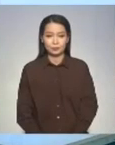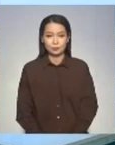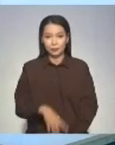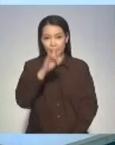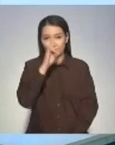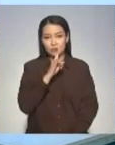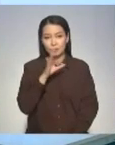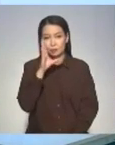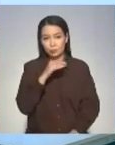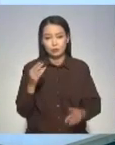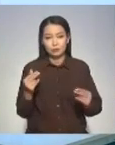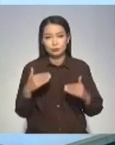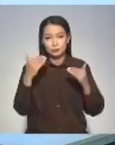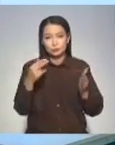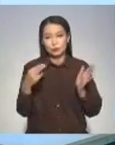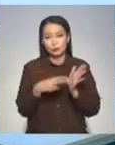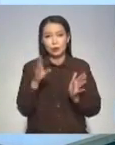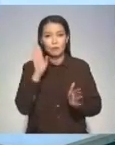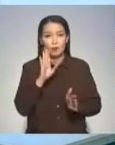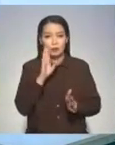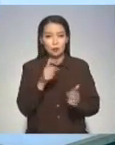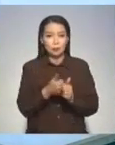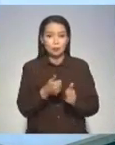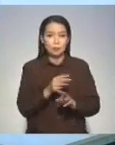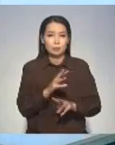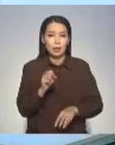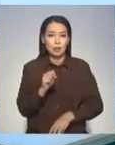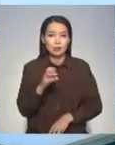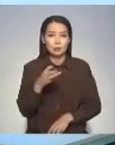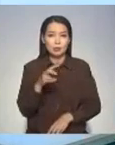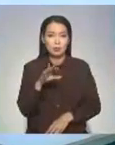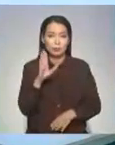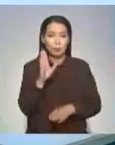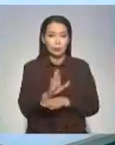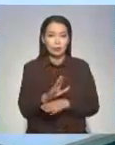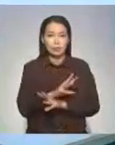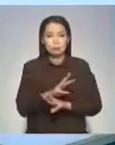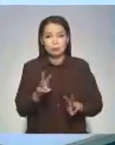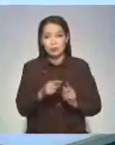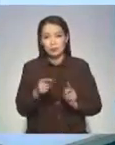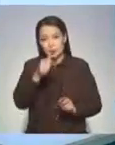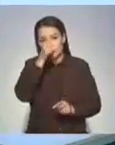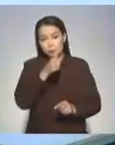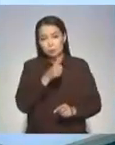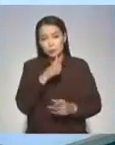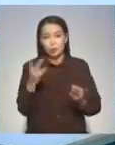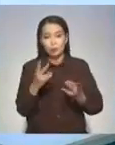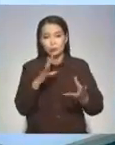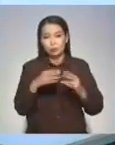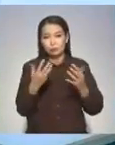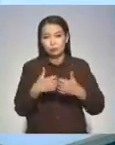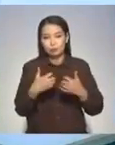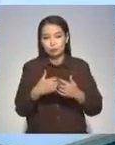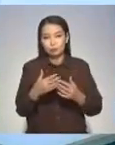В Казахстане могут поднять тариф на воду. Премьер Алихан Смаилов поручил профильным министерствам в течение месяца предоставить необходимые расчеты,